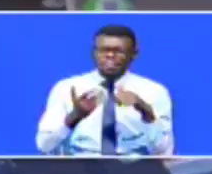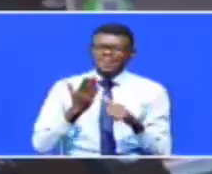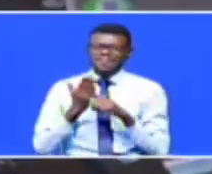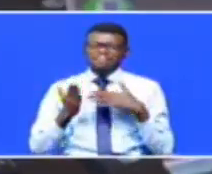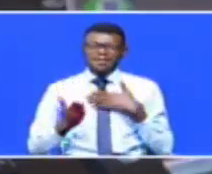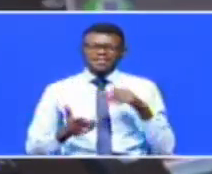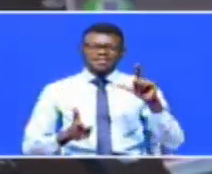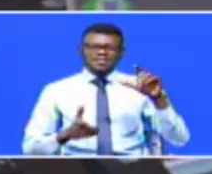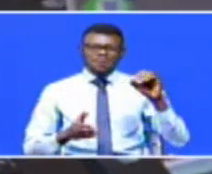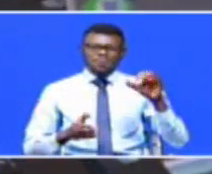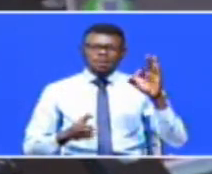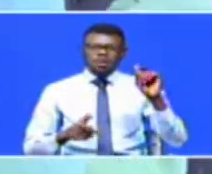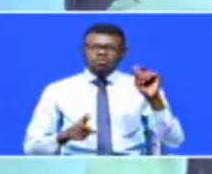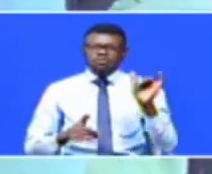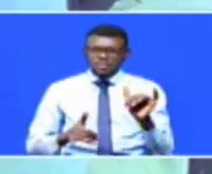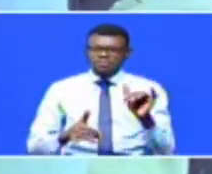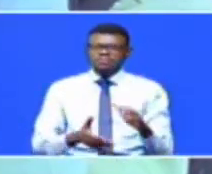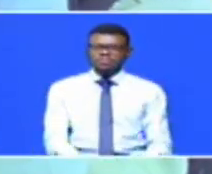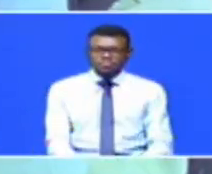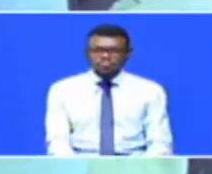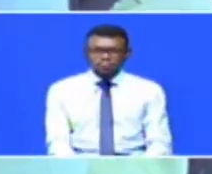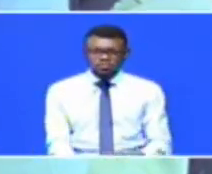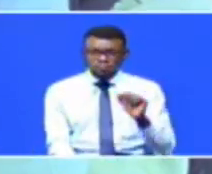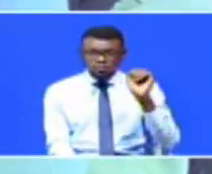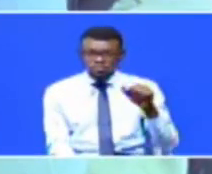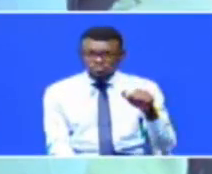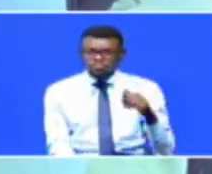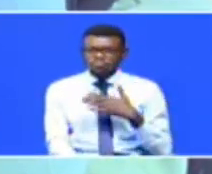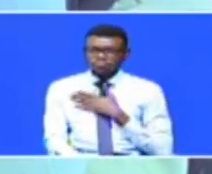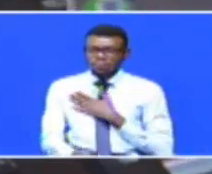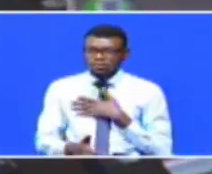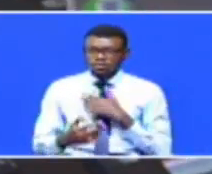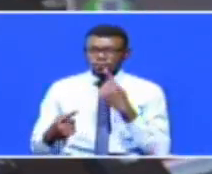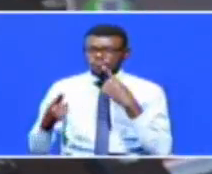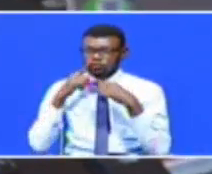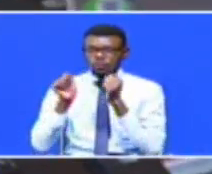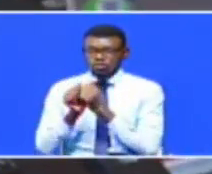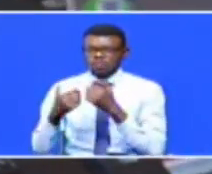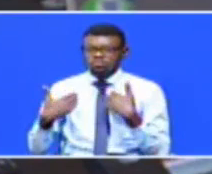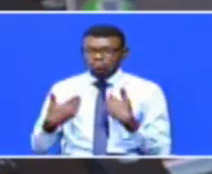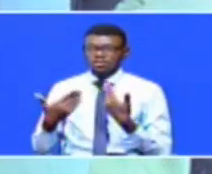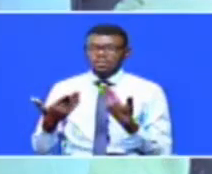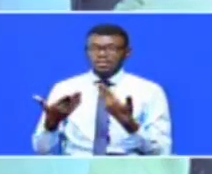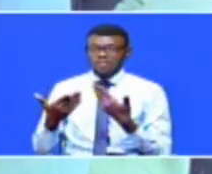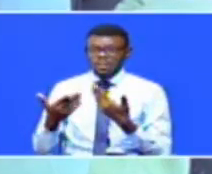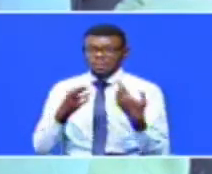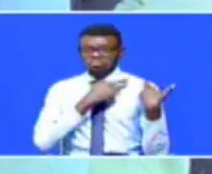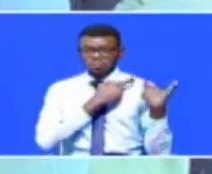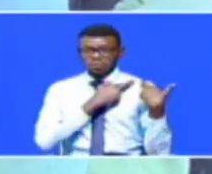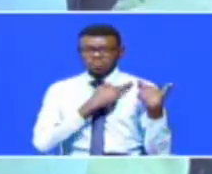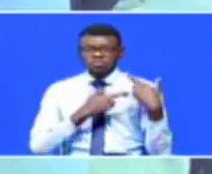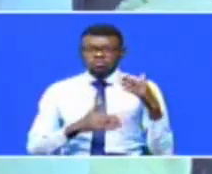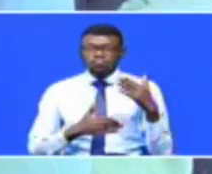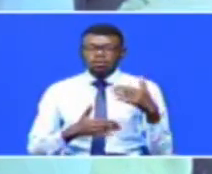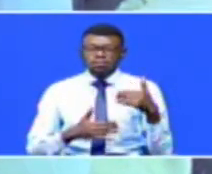Matambo. I have shared with you who to talk to. Yes. Tafadhali talk to the relevant institution, tafadhali. Hello, find me.